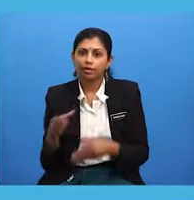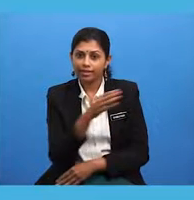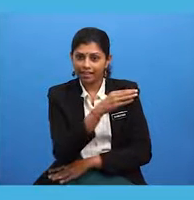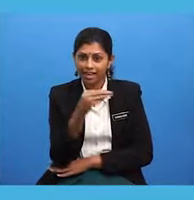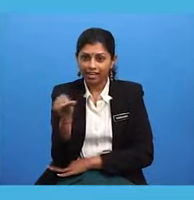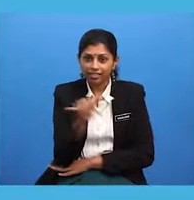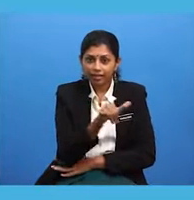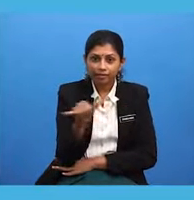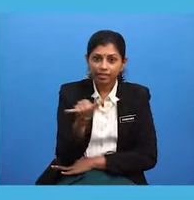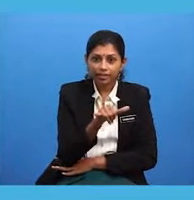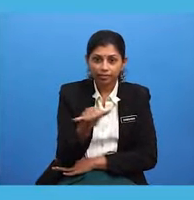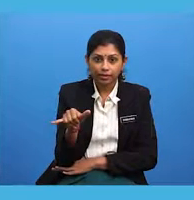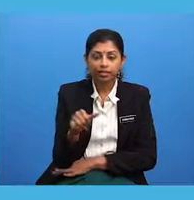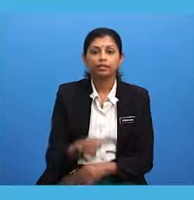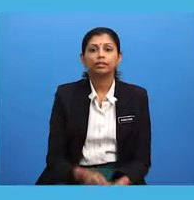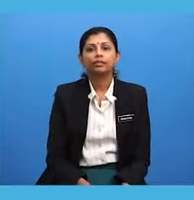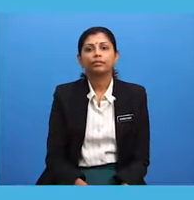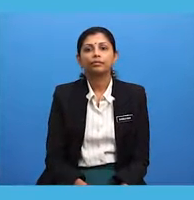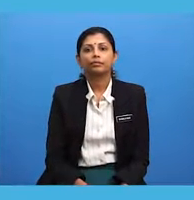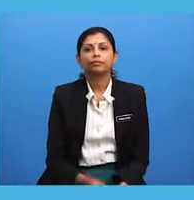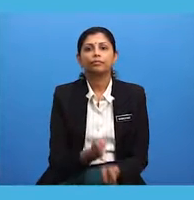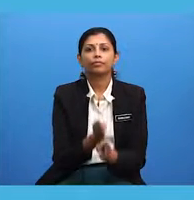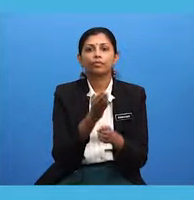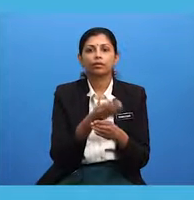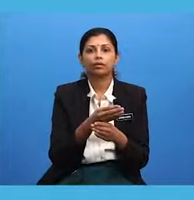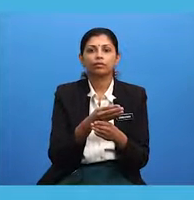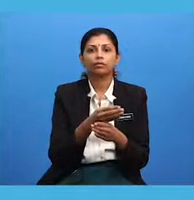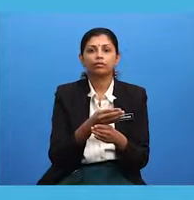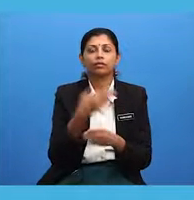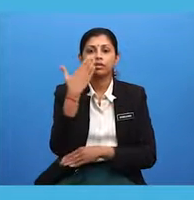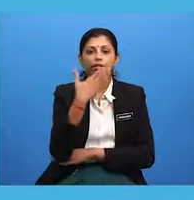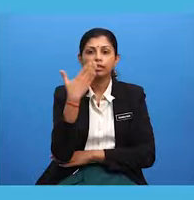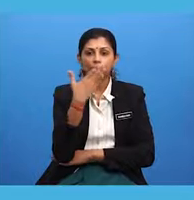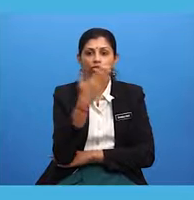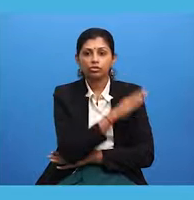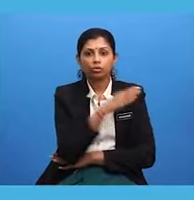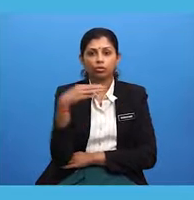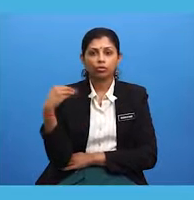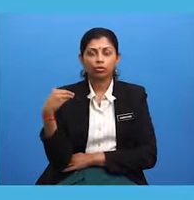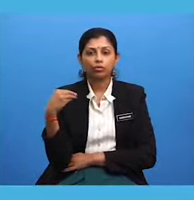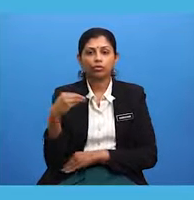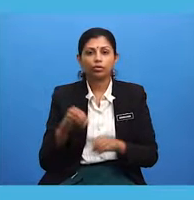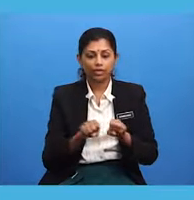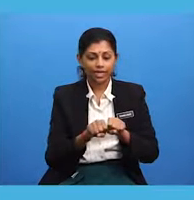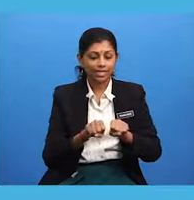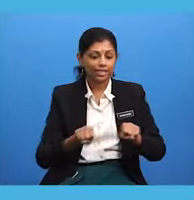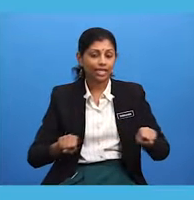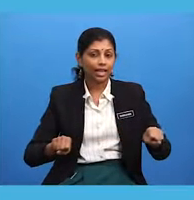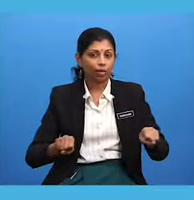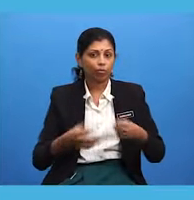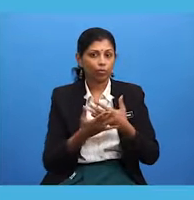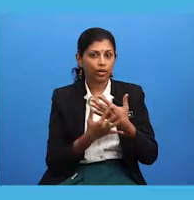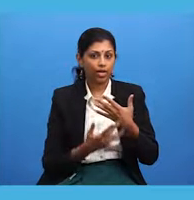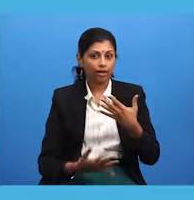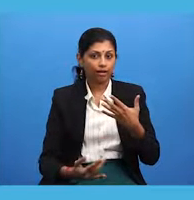yang sama, berlaku juga pembentukan tisu dan saru darah.